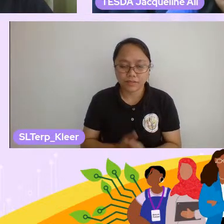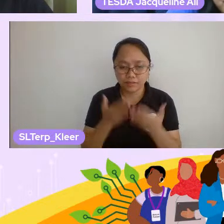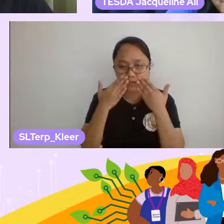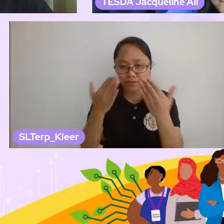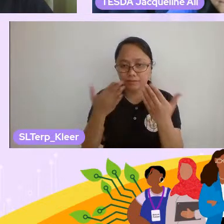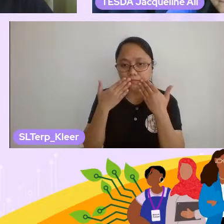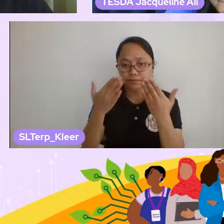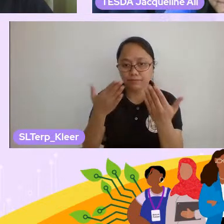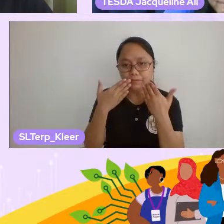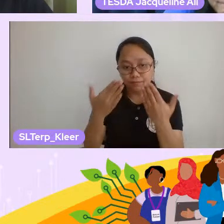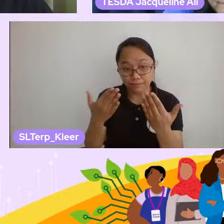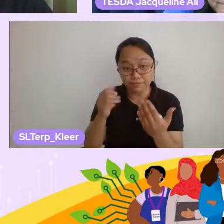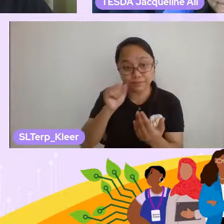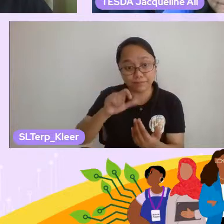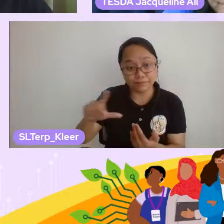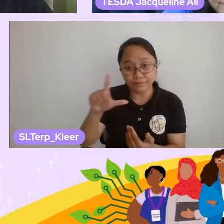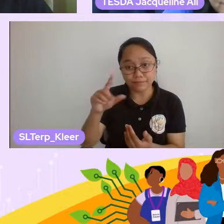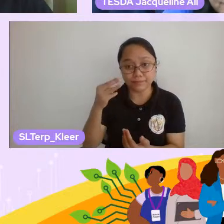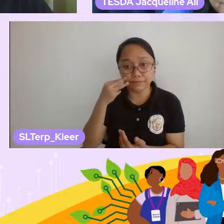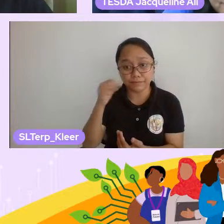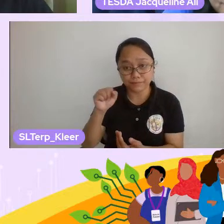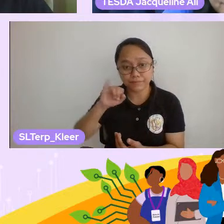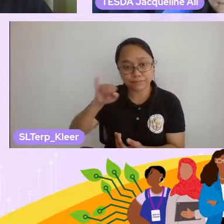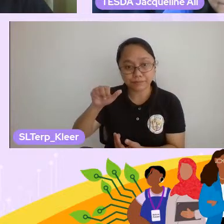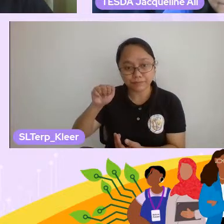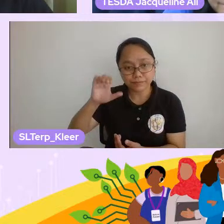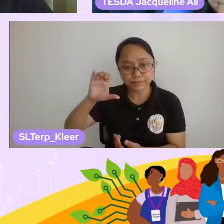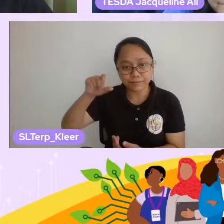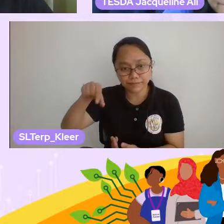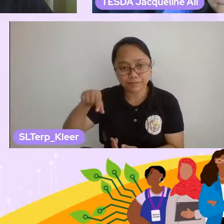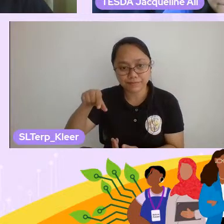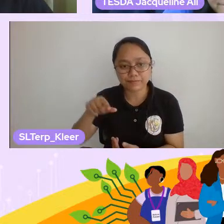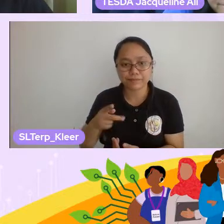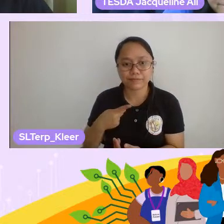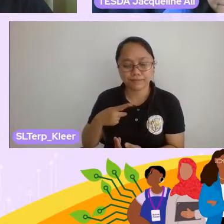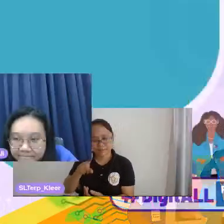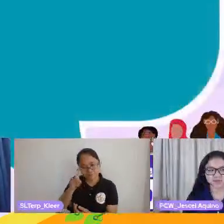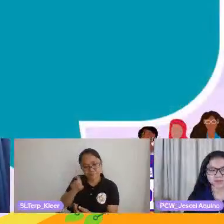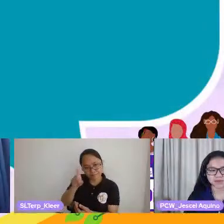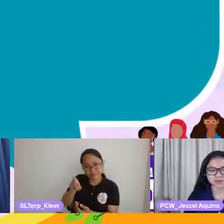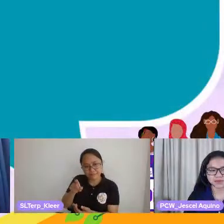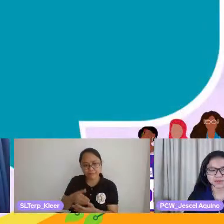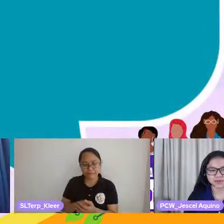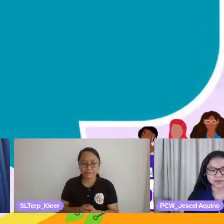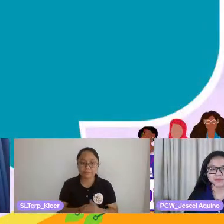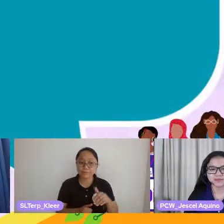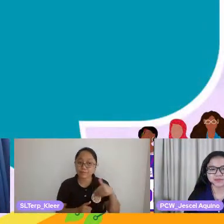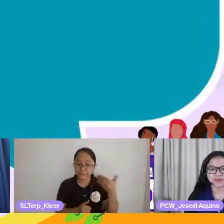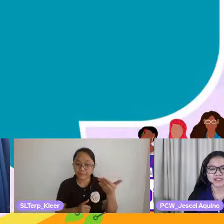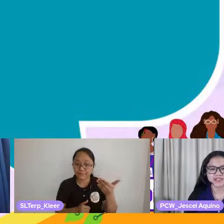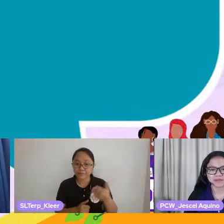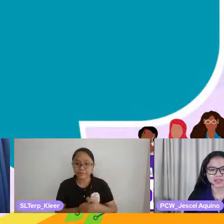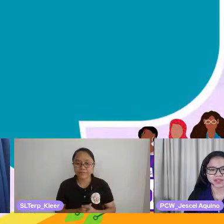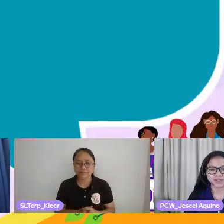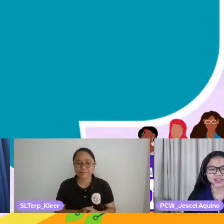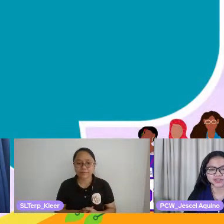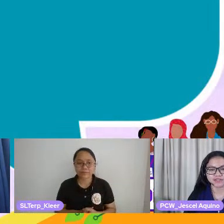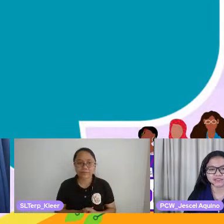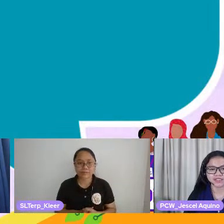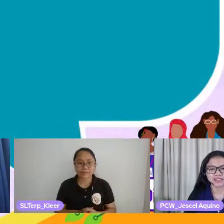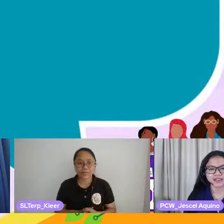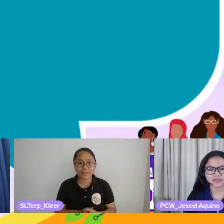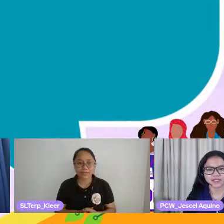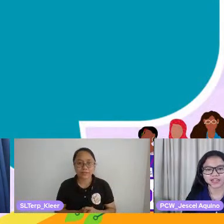po, Ms. Jax. And I know po, nasagot naman po natin yung tanong po sa atin. Next question po tayo, meron din po bang seminars